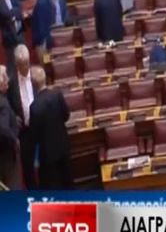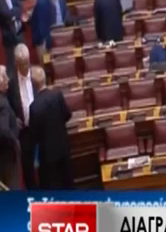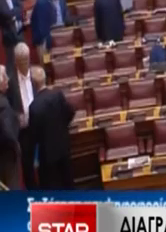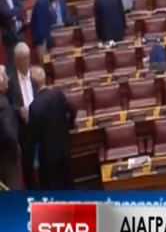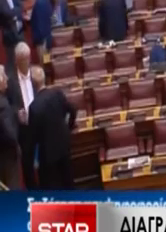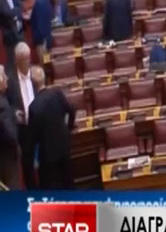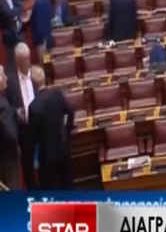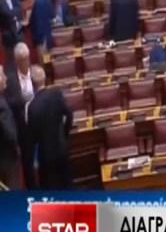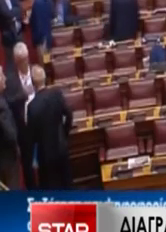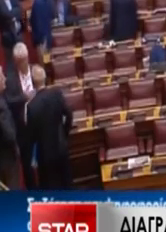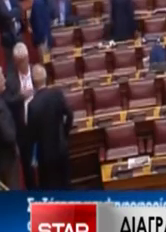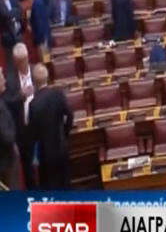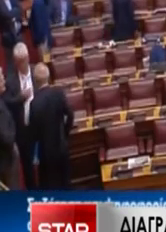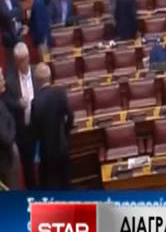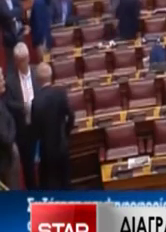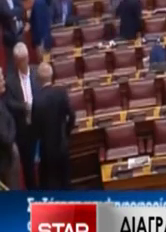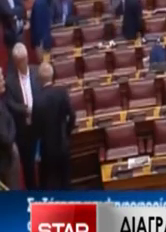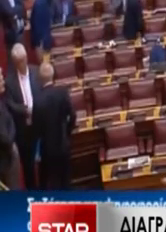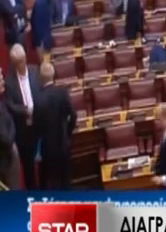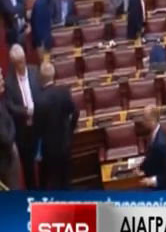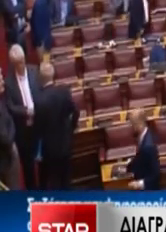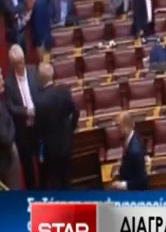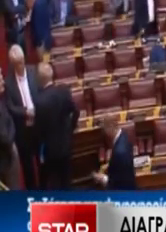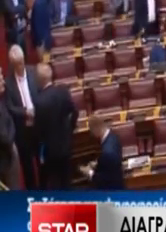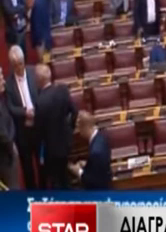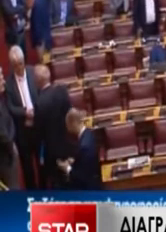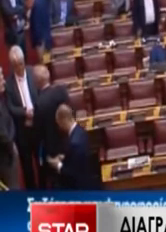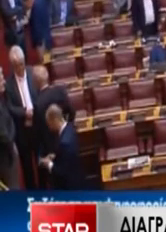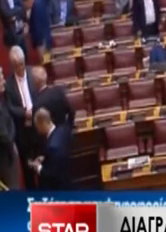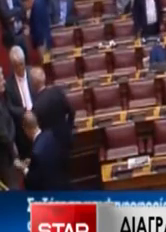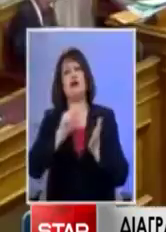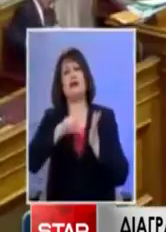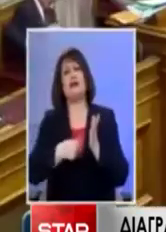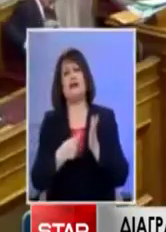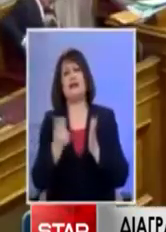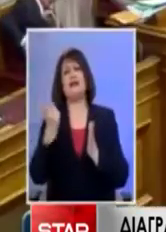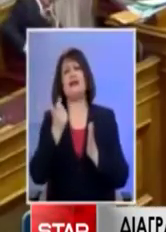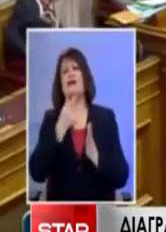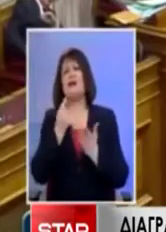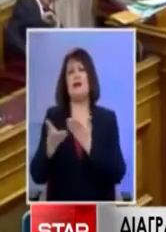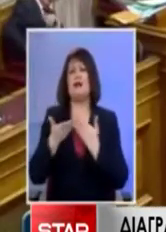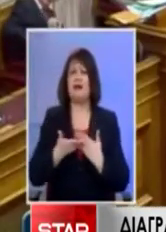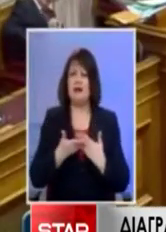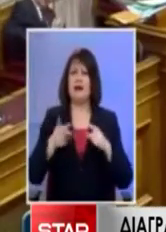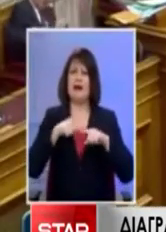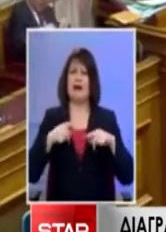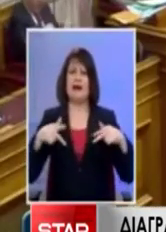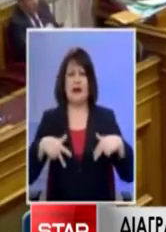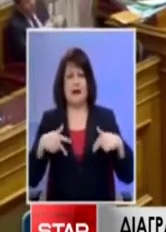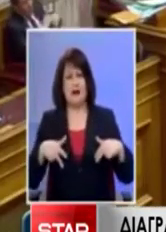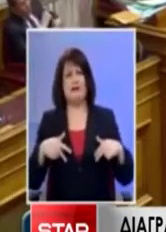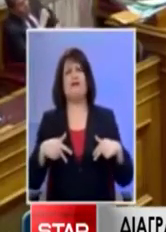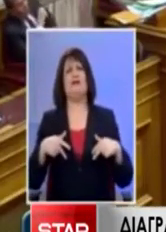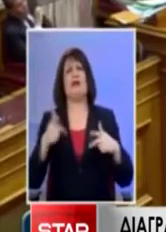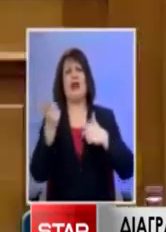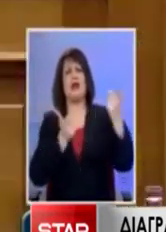υπόθηκε. Παράλληλα σημείωσε πως το κείμενο της συμφωνίας θα έπρεπε να έχει έρθει στη Βουλή, να συζητηθεί με όλα τα κόμματα και να επικυρωθεί